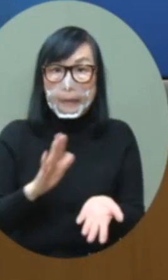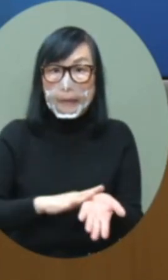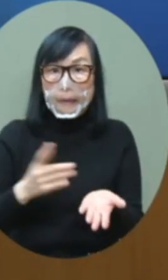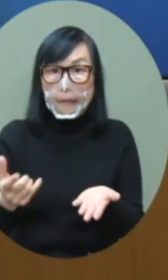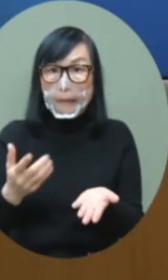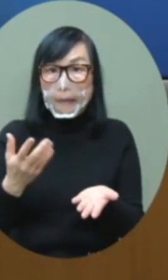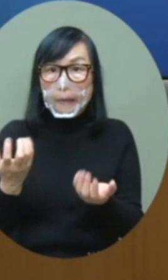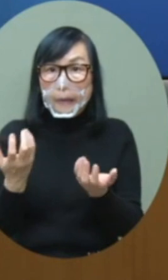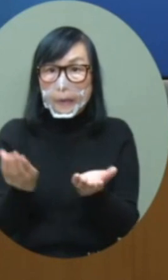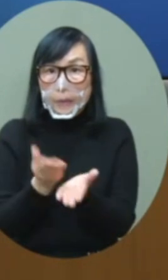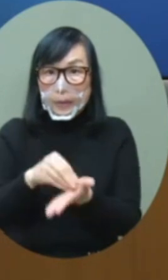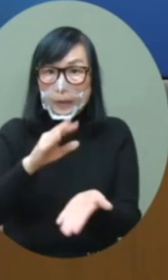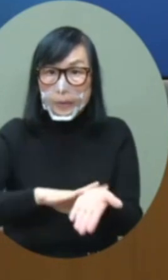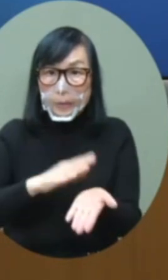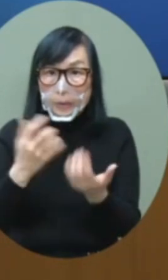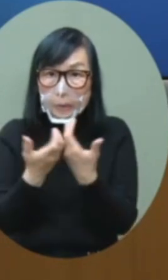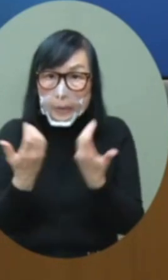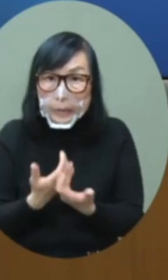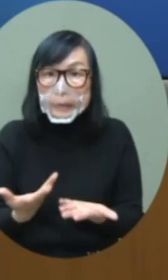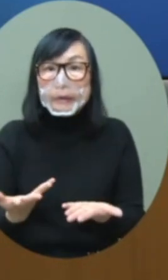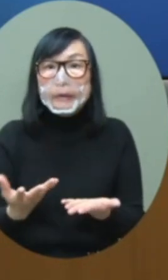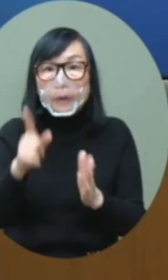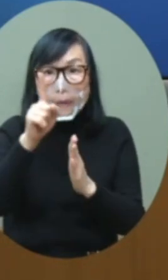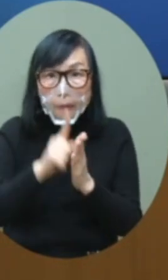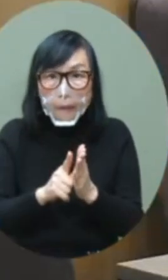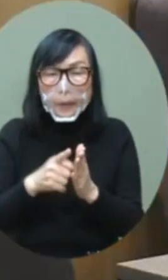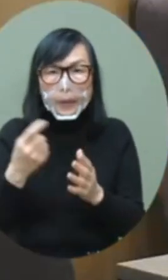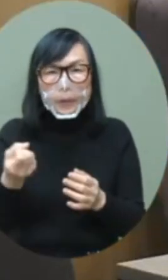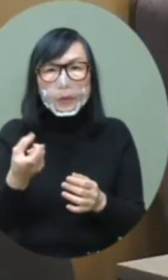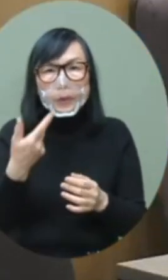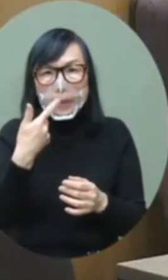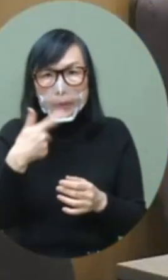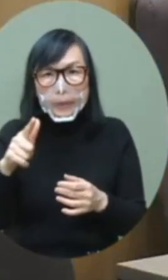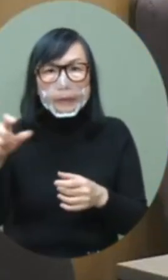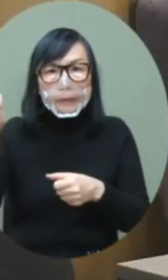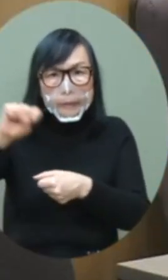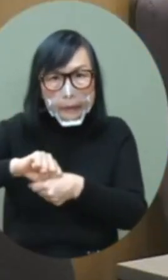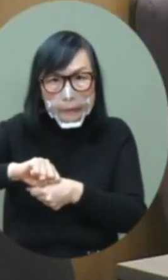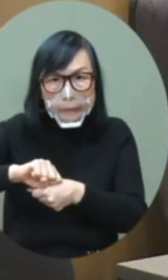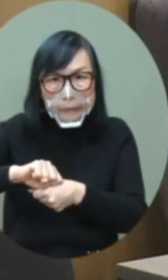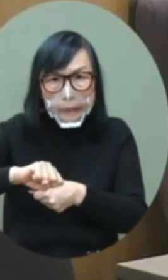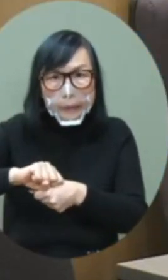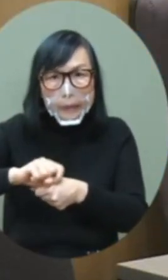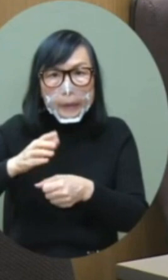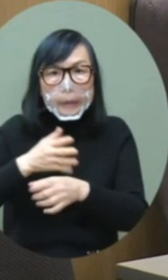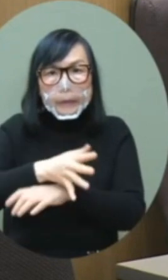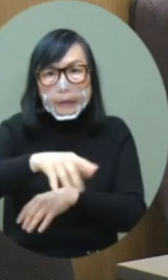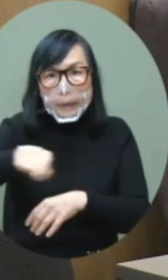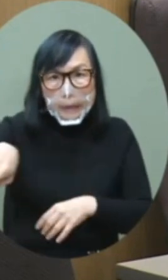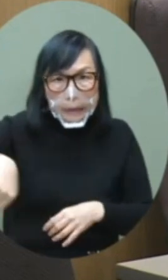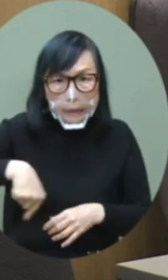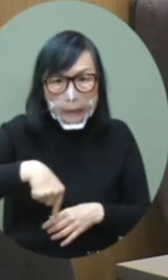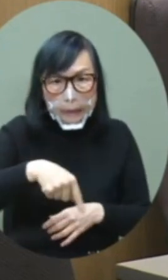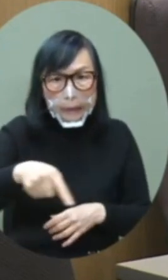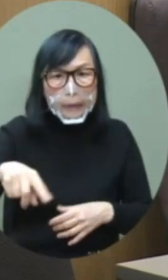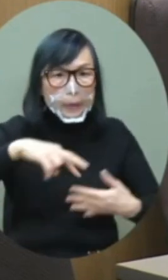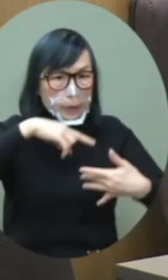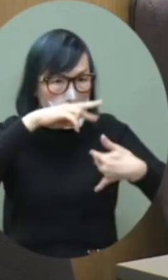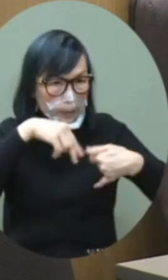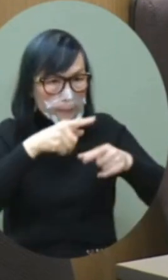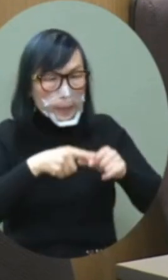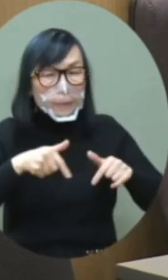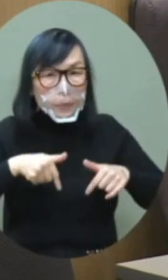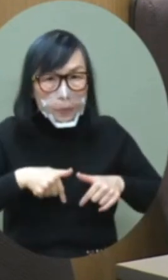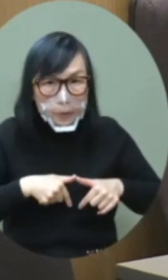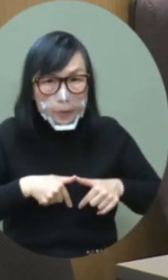回落緊啦，咁但係咧每日都仲係有新增緊一啲社區嘅檢測中心